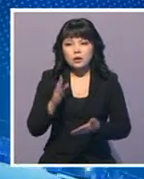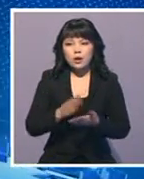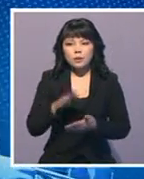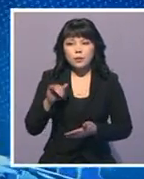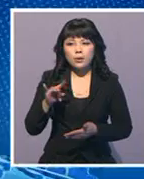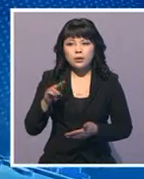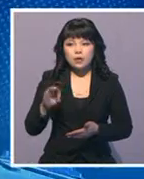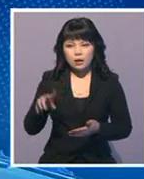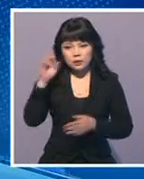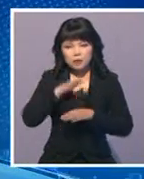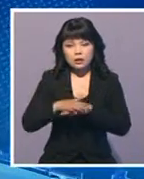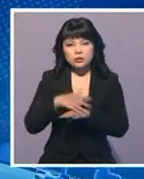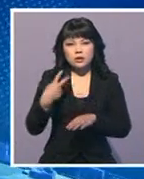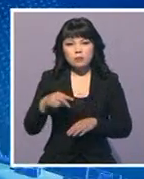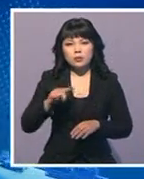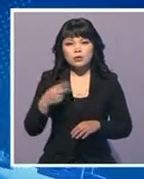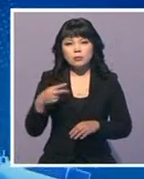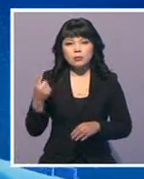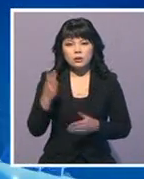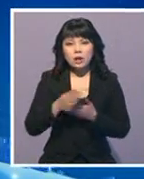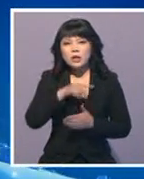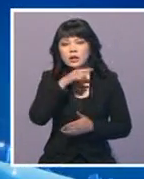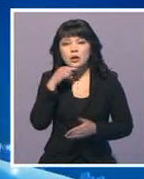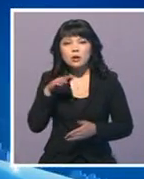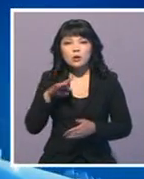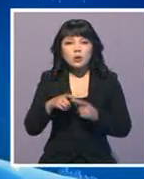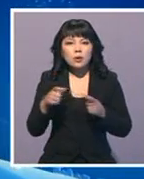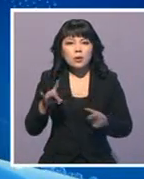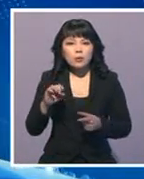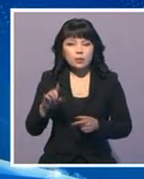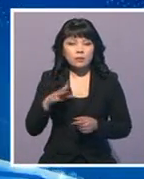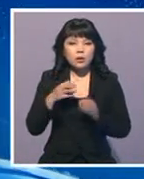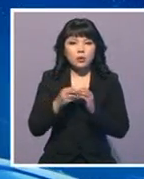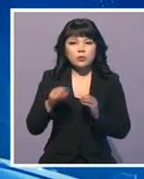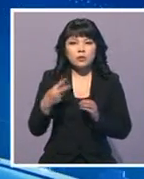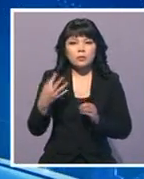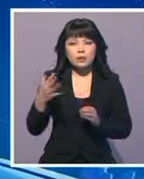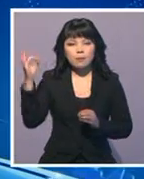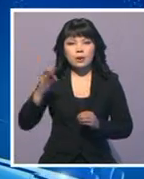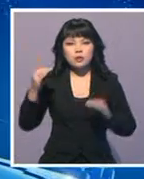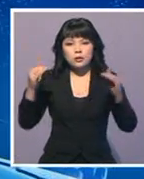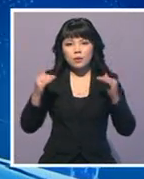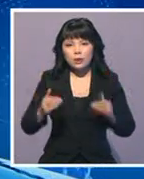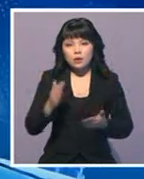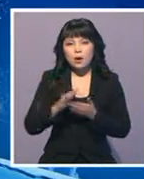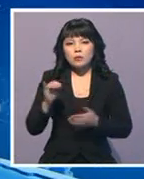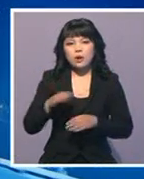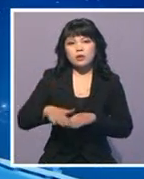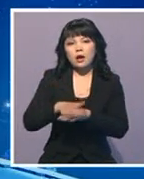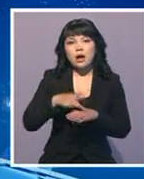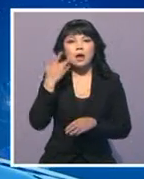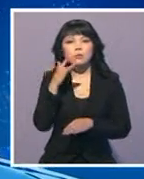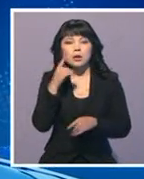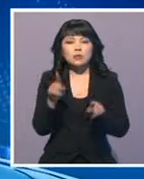лира 20,21%-ға, Ресей рублі 10,25%-ға төмендеген. Бұл жағдай оңтүстік Америка елдерінде айналып